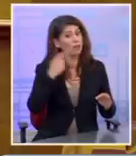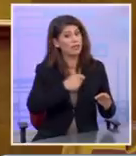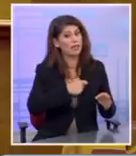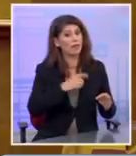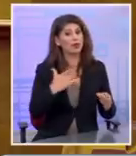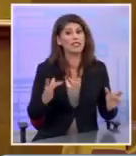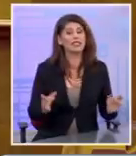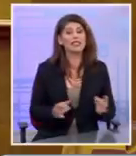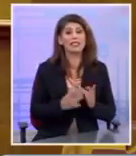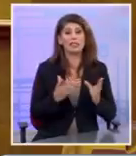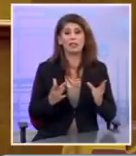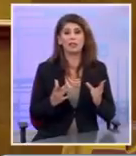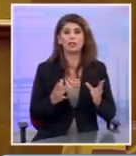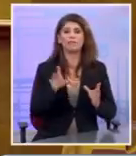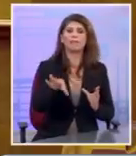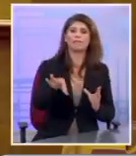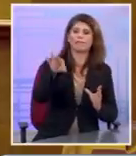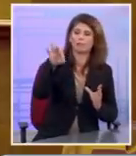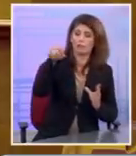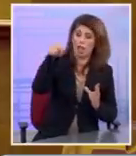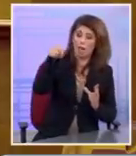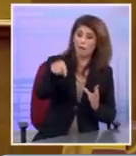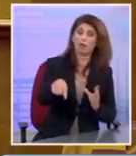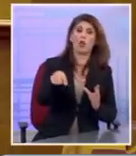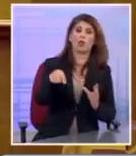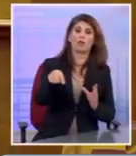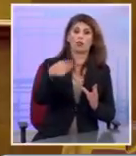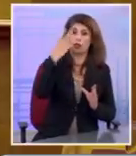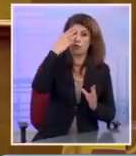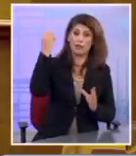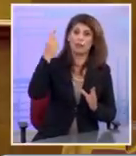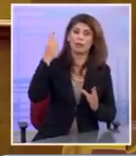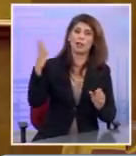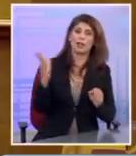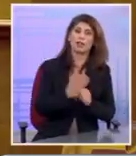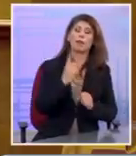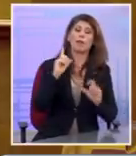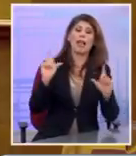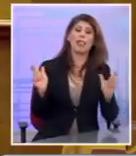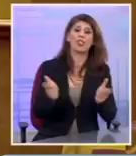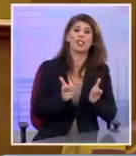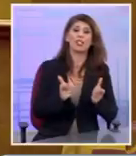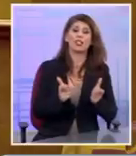μοίρα τον διάλεξε να φέρει σε πέρας μια εθνική αποστολή.